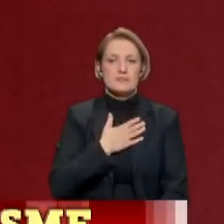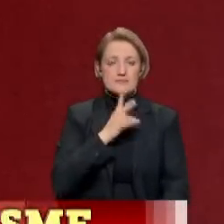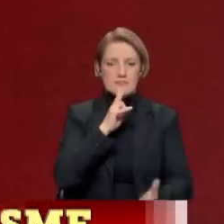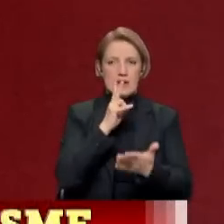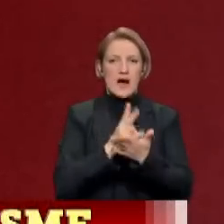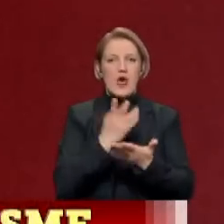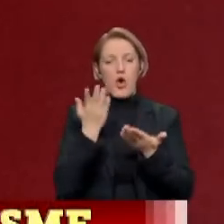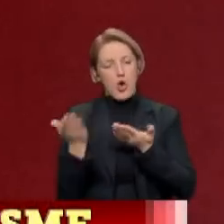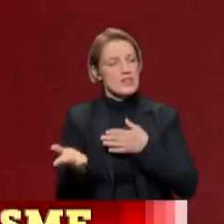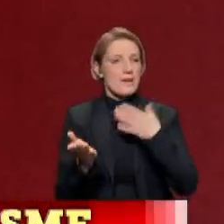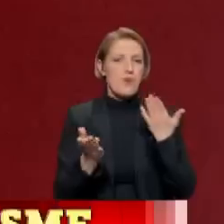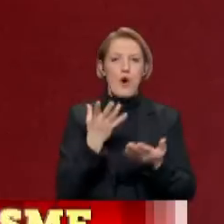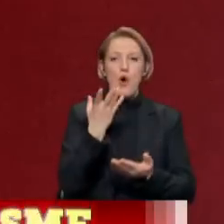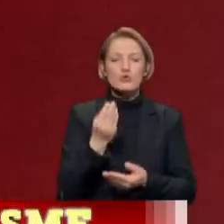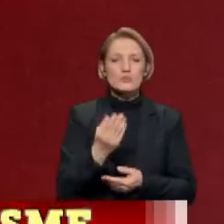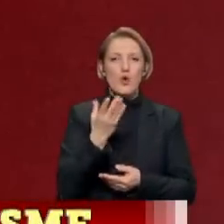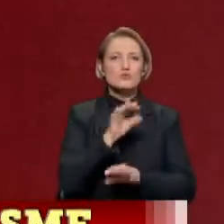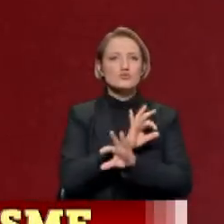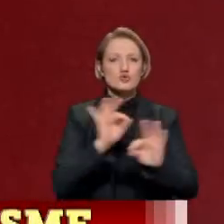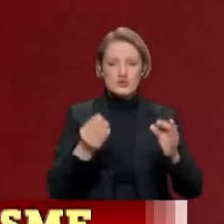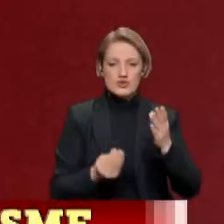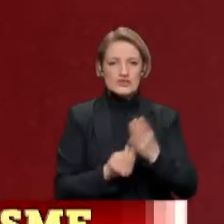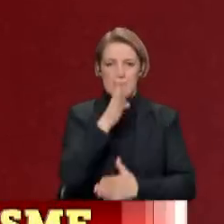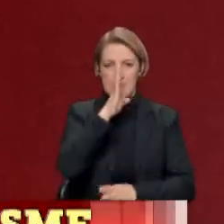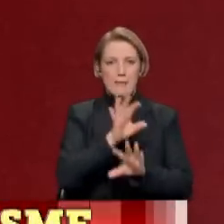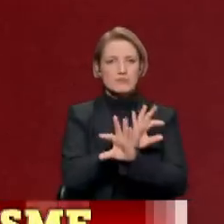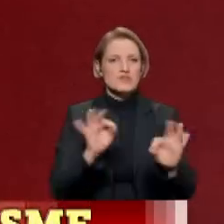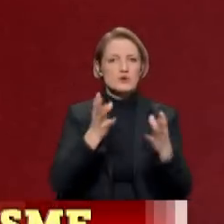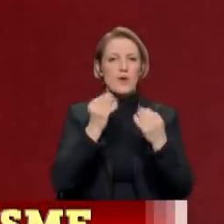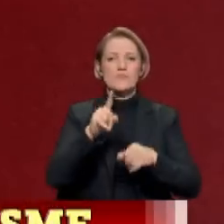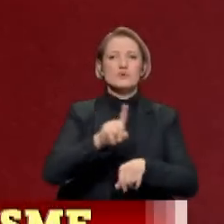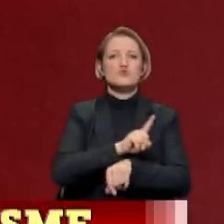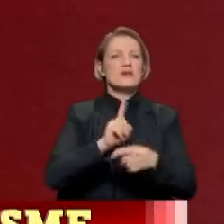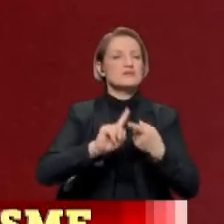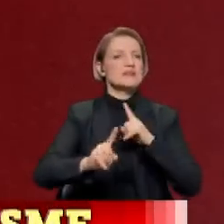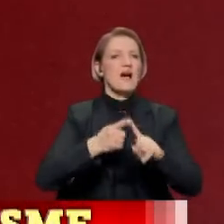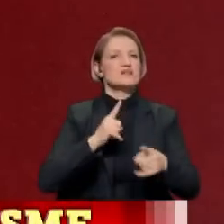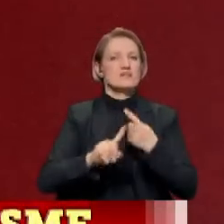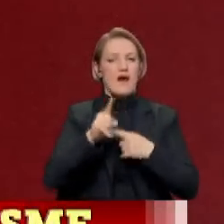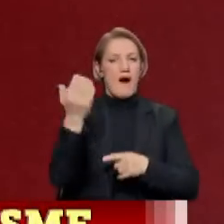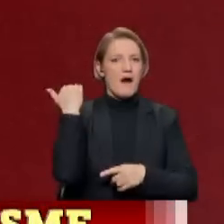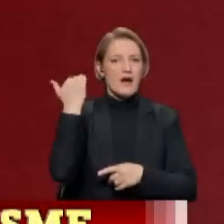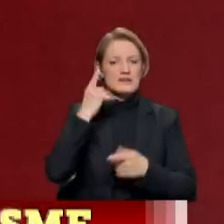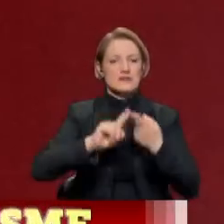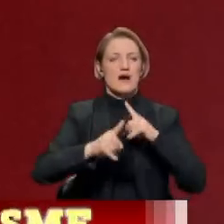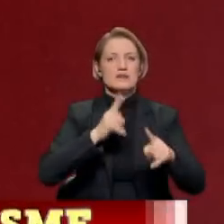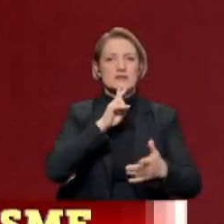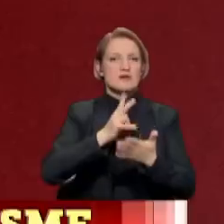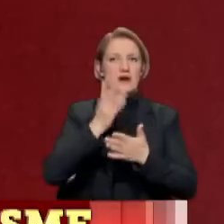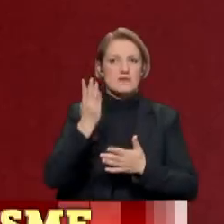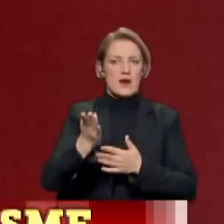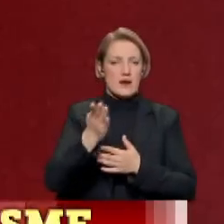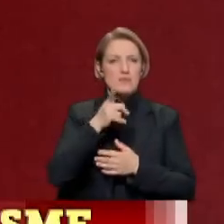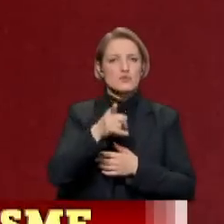kararın öyle ya da böyle olumlu veya olumsuz çıkmasından bağımsız olarak bu süreç siyasi bir süreç. Arkasında siyasi irade var.